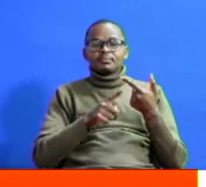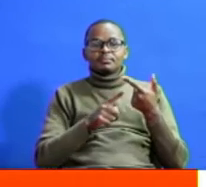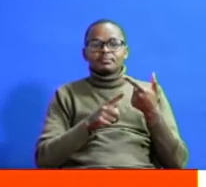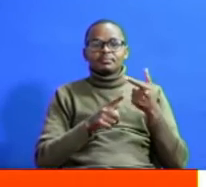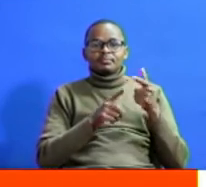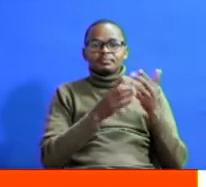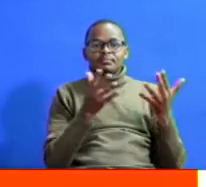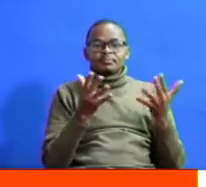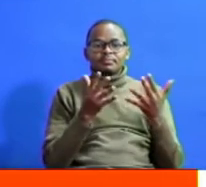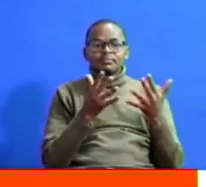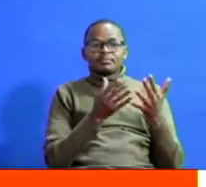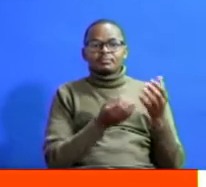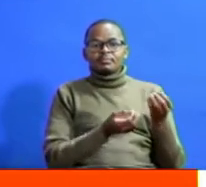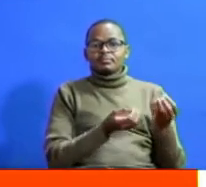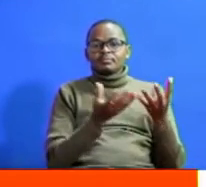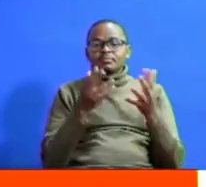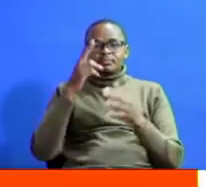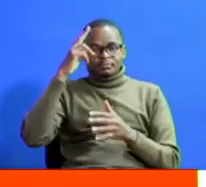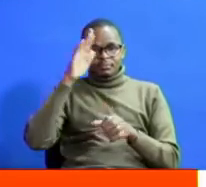ndio walimwagwa.